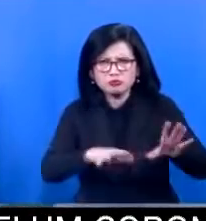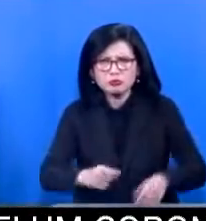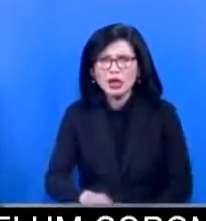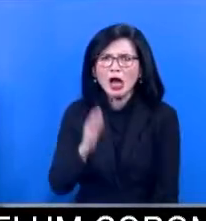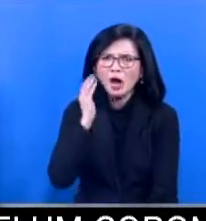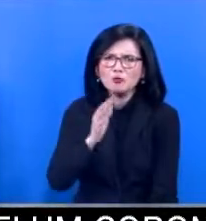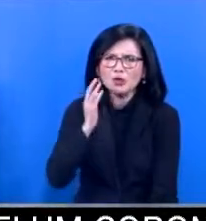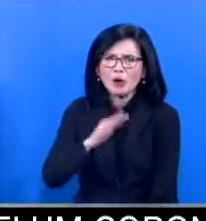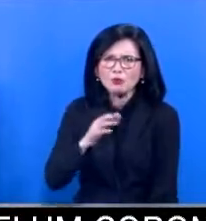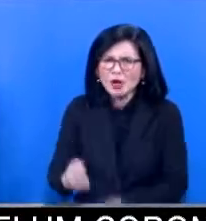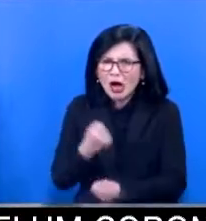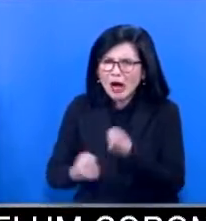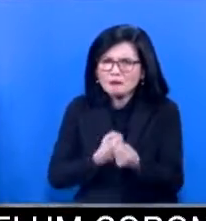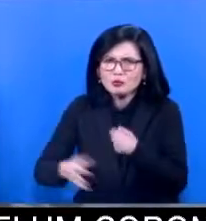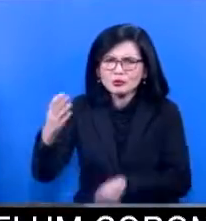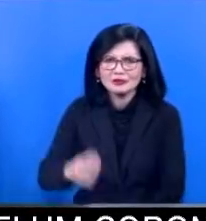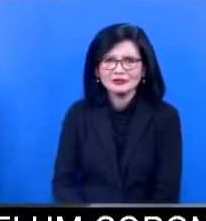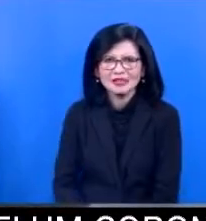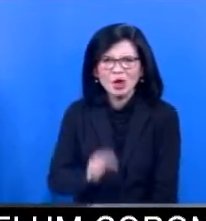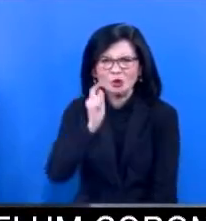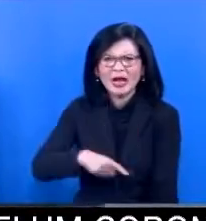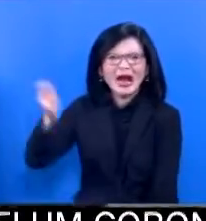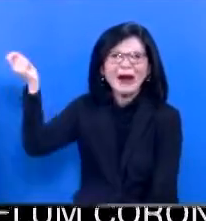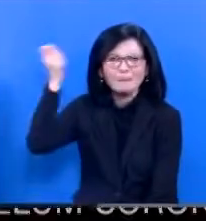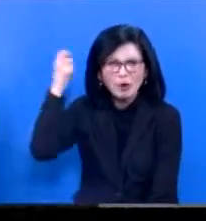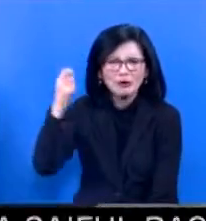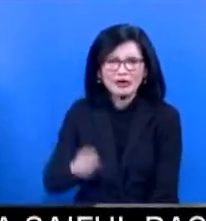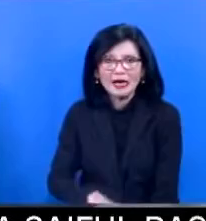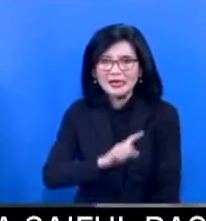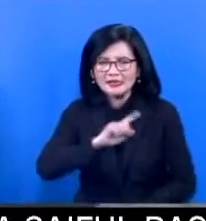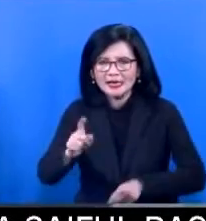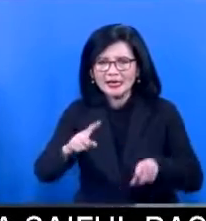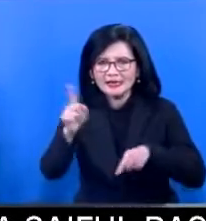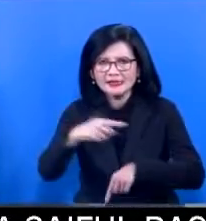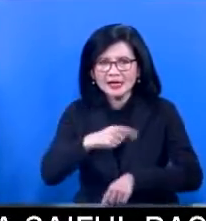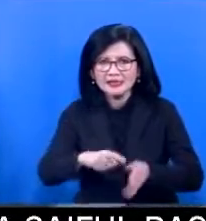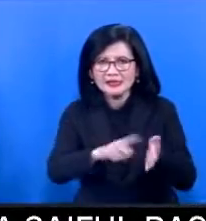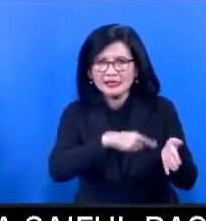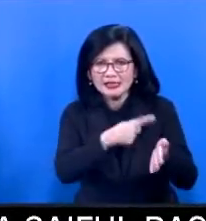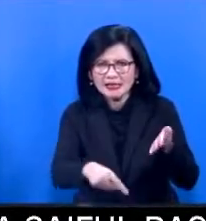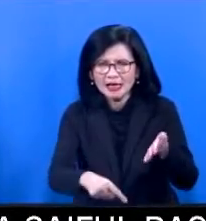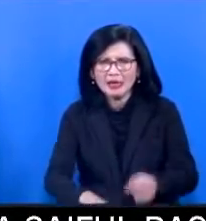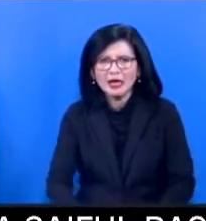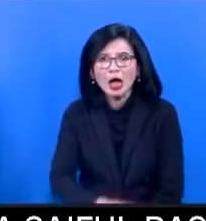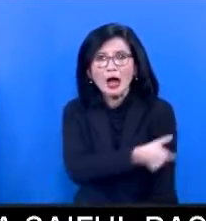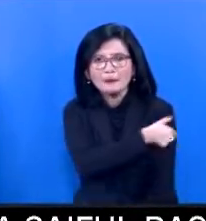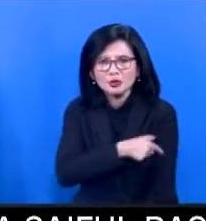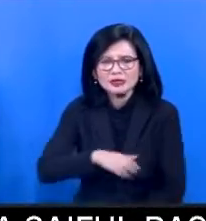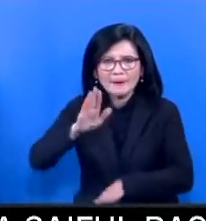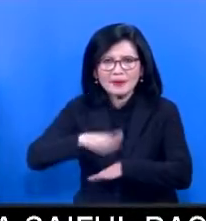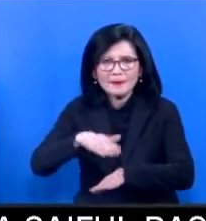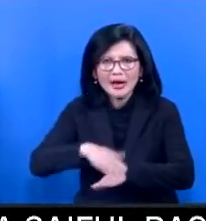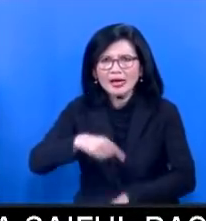para remaja ini kocar-kacir untuk memberi efek Jera selain memberi sanksi tilang kepada 18 m aja petugas juga akan memanggil